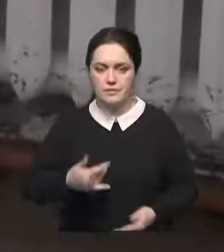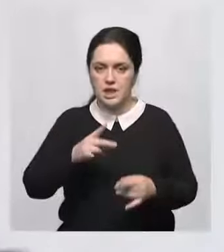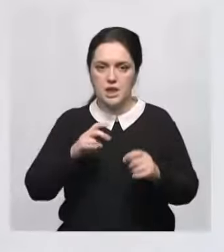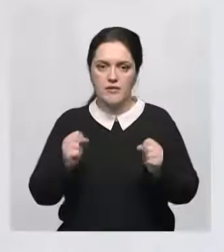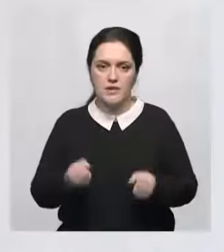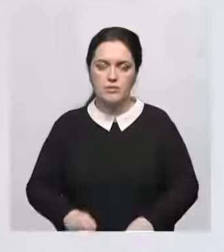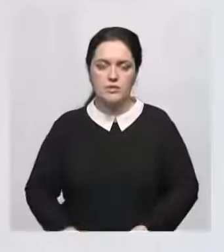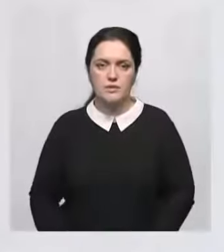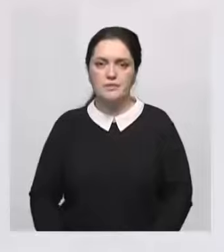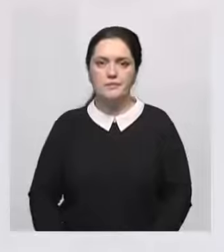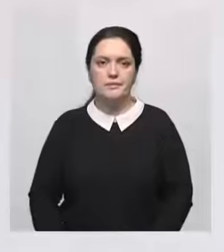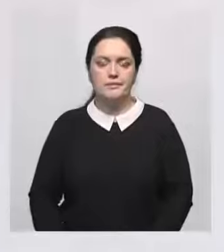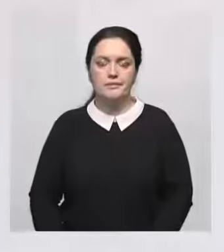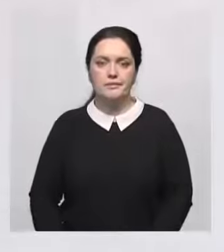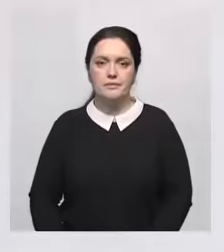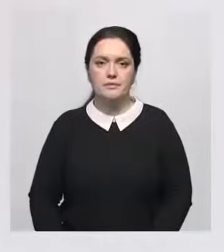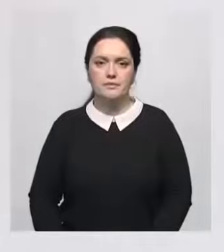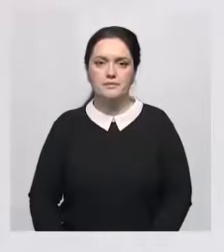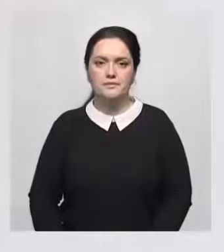невозможно.